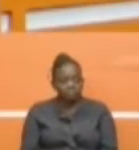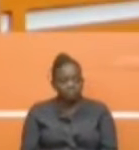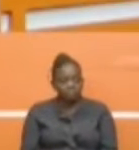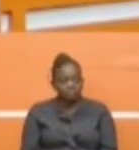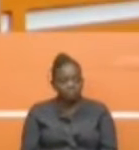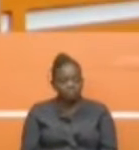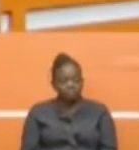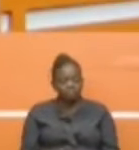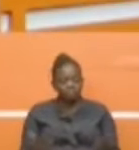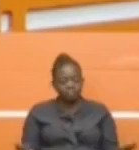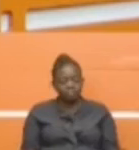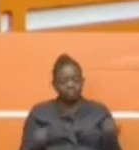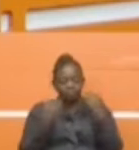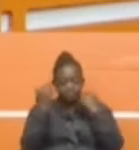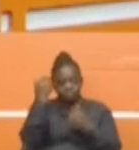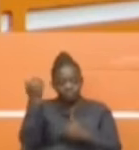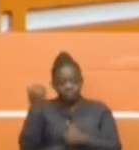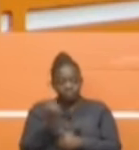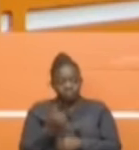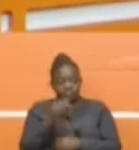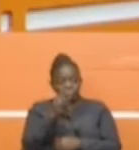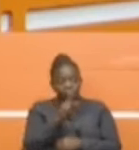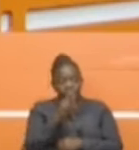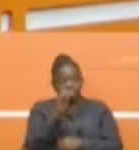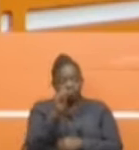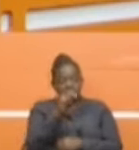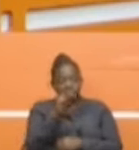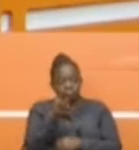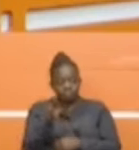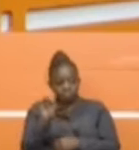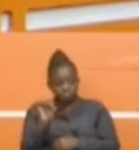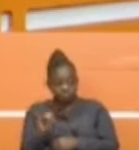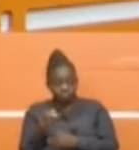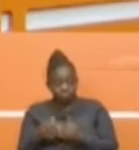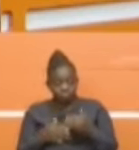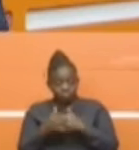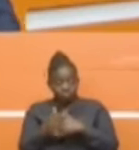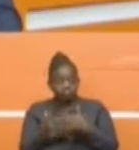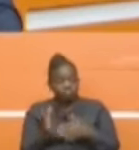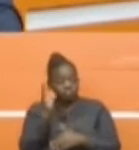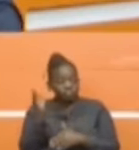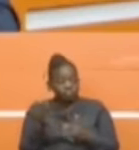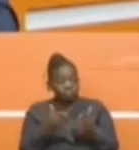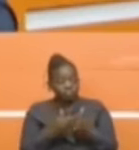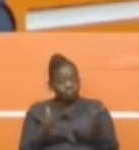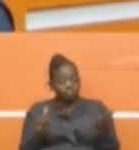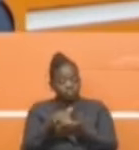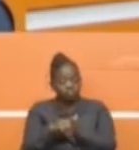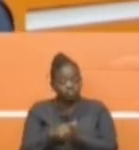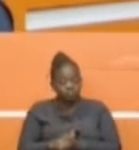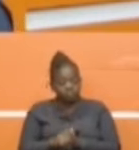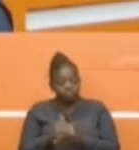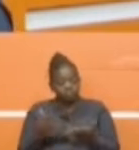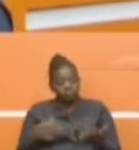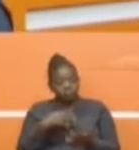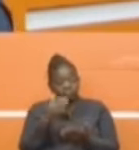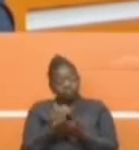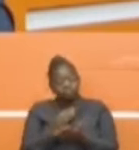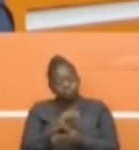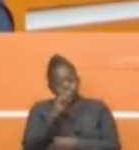Ate omulamuzi wa kkooti esooka ye Kakiri Kenneth Gimugu ayongezezzaayo okuwulira omusango gw'abafumbo abaatabuka